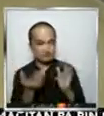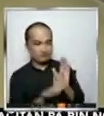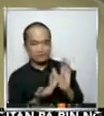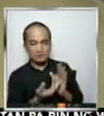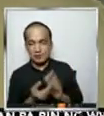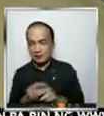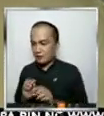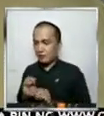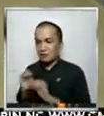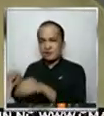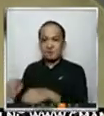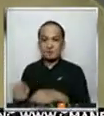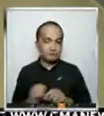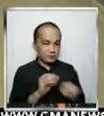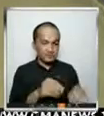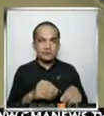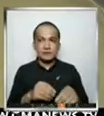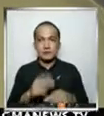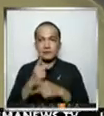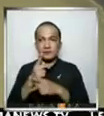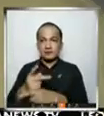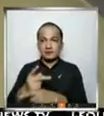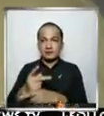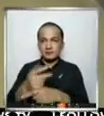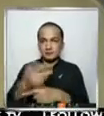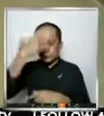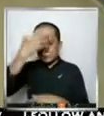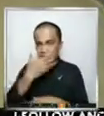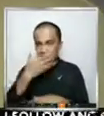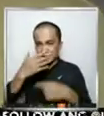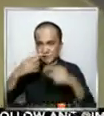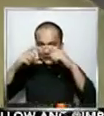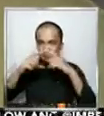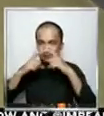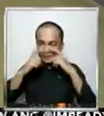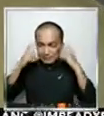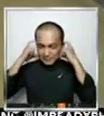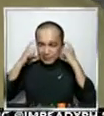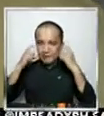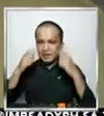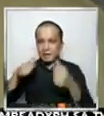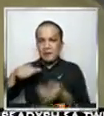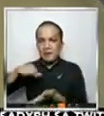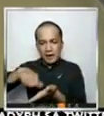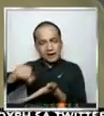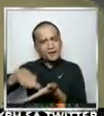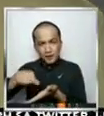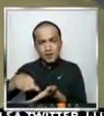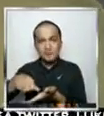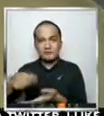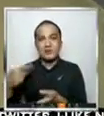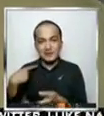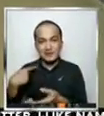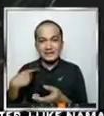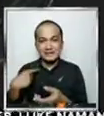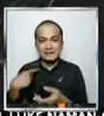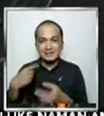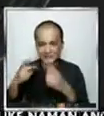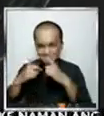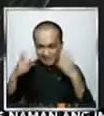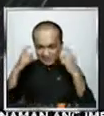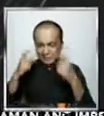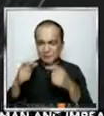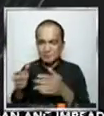shield sa mga drivers. May mga alcohol at meron din po mga face mask na ipiniprepare na po. Maging